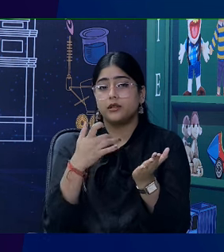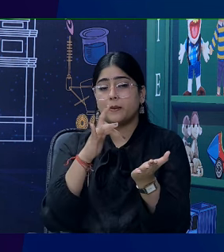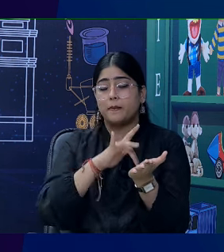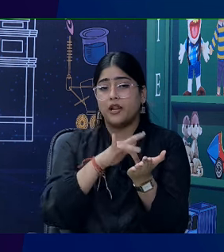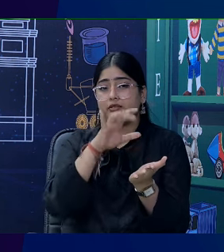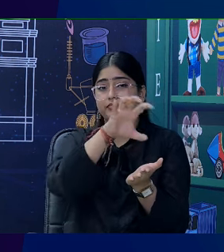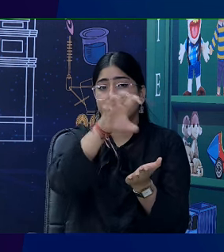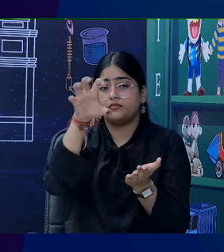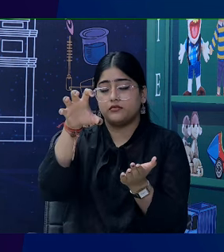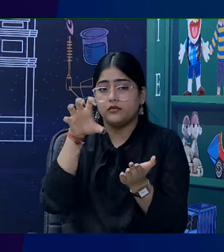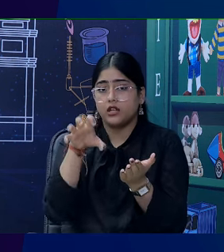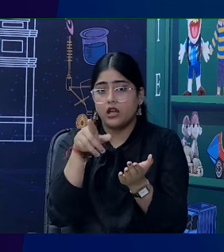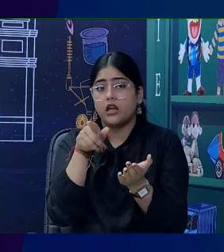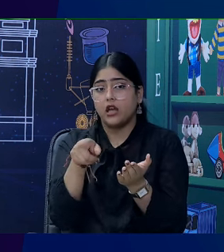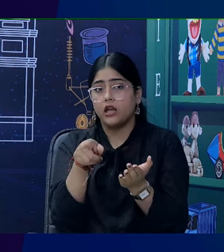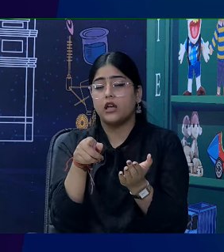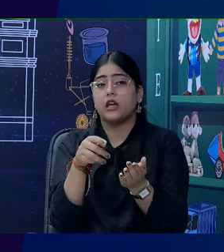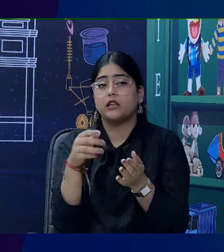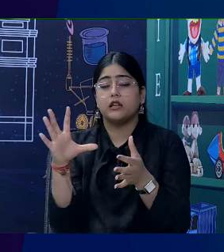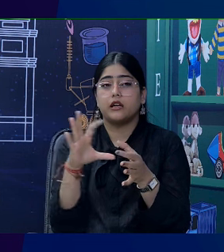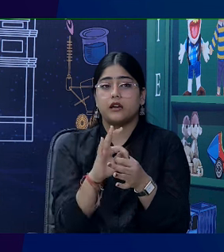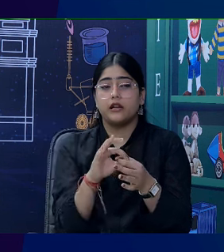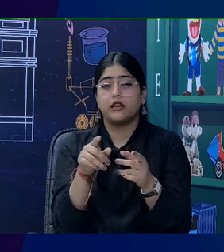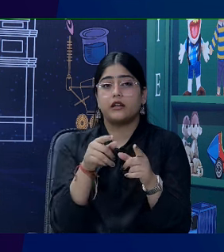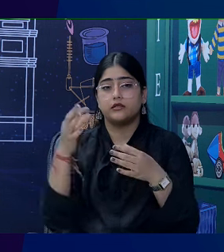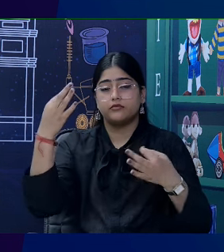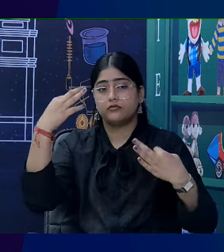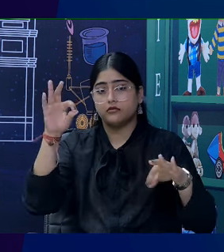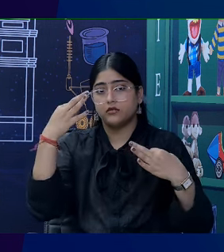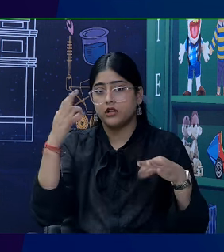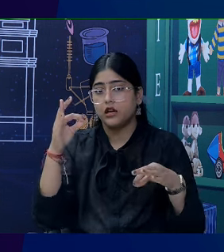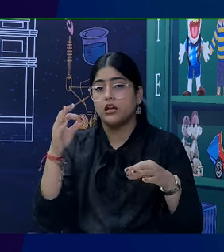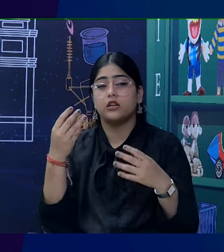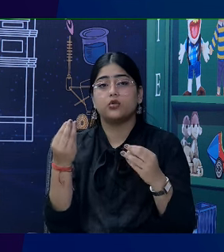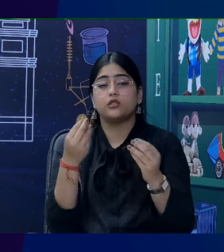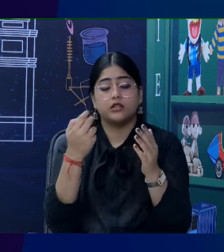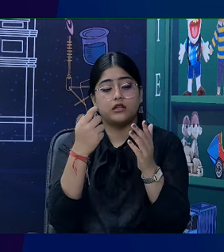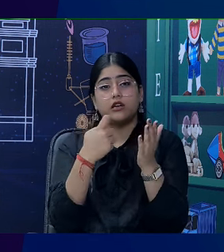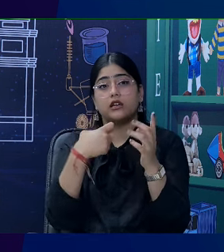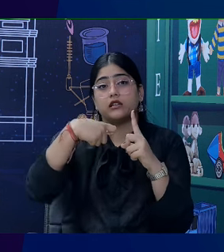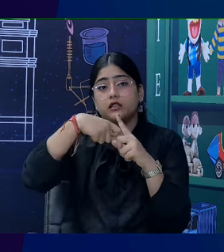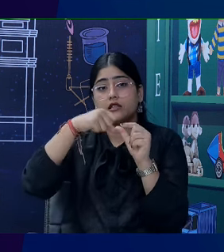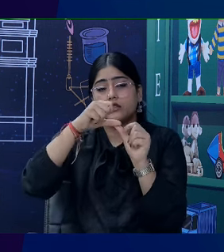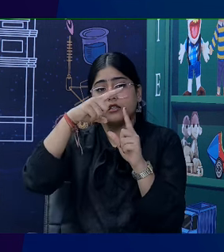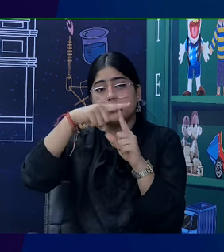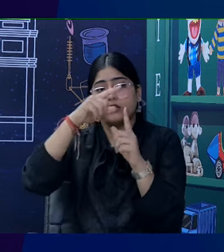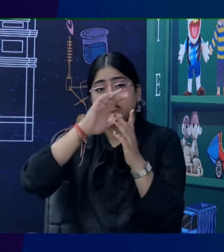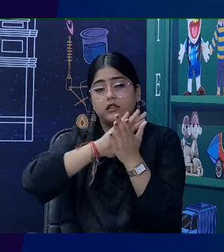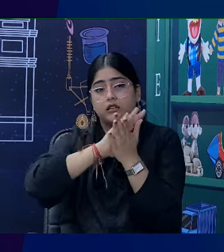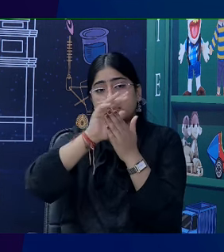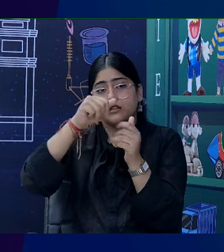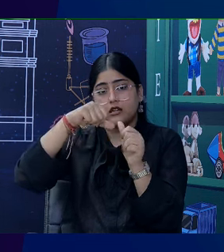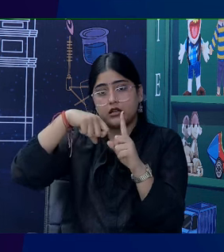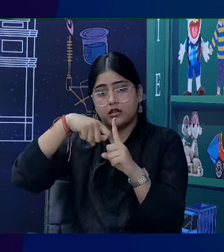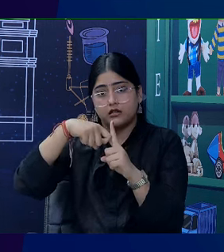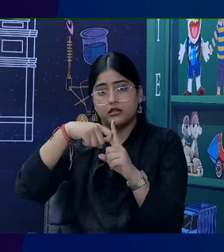हटकर कथक नृत्य की कहानी अब जो कथक नृत्य है ये भी किसी ना किसी क्षेत्र का तो है तो ये जो है ये उत्तर भारत के